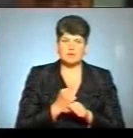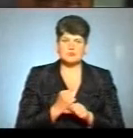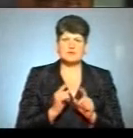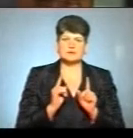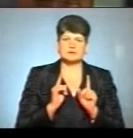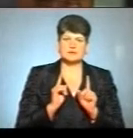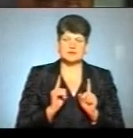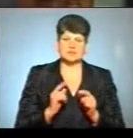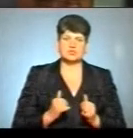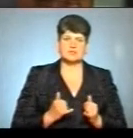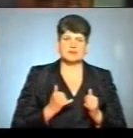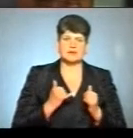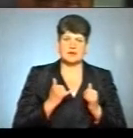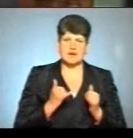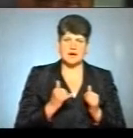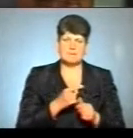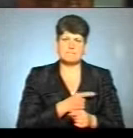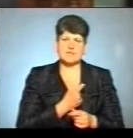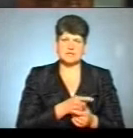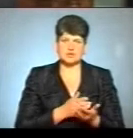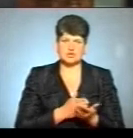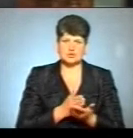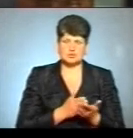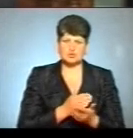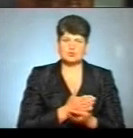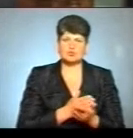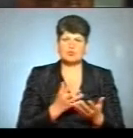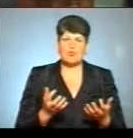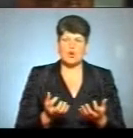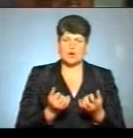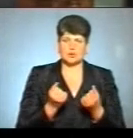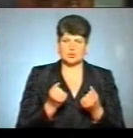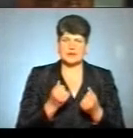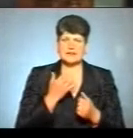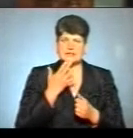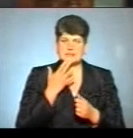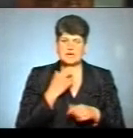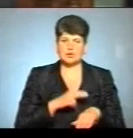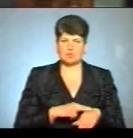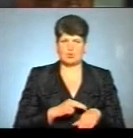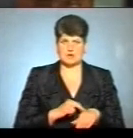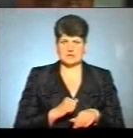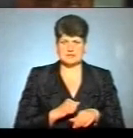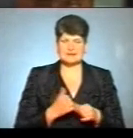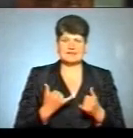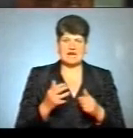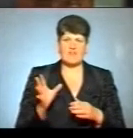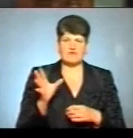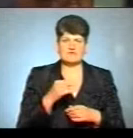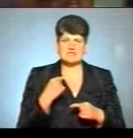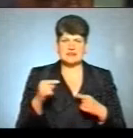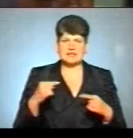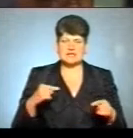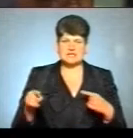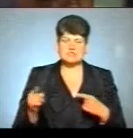виключно для медичних служб, служби порятунку та національної поліції. Для всіх інших,